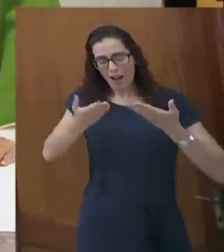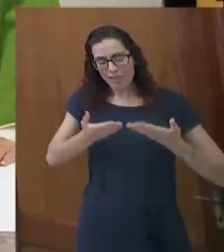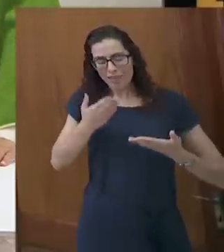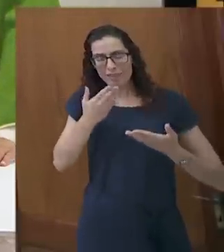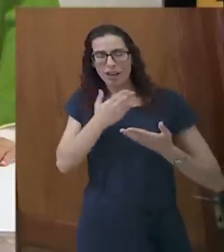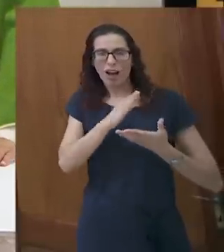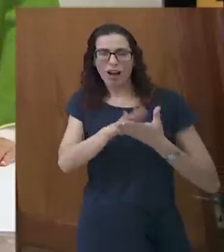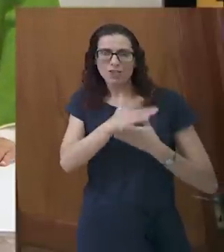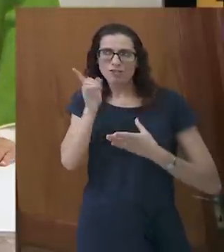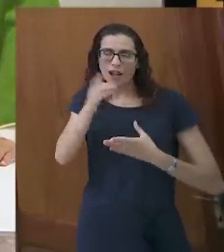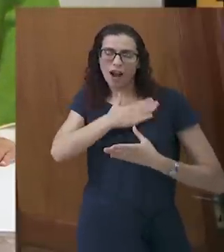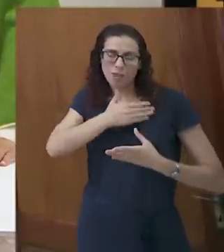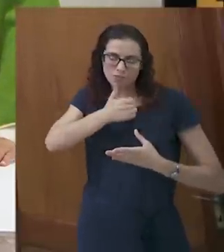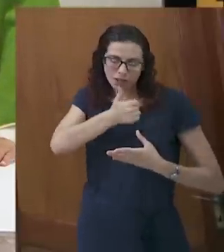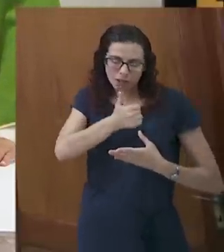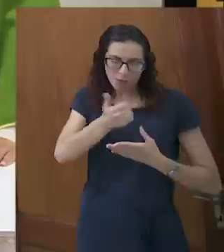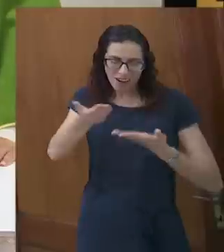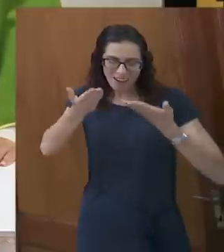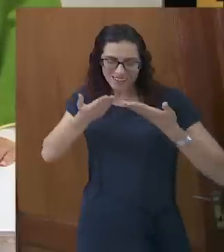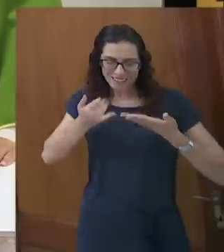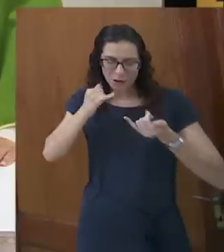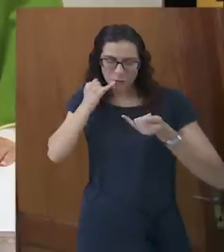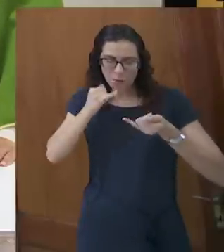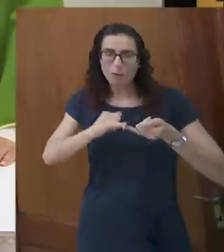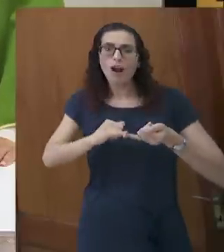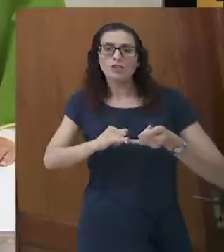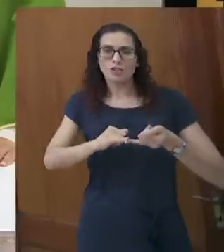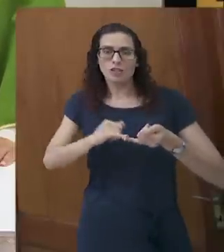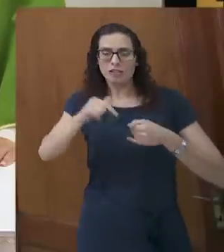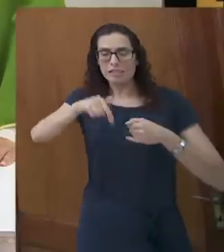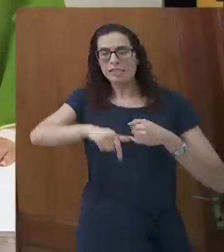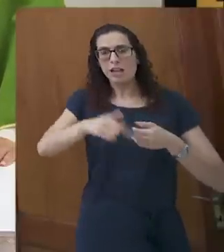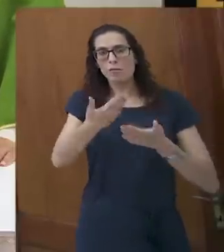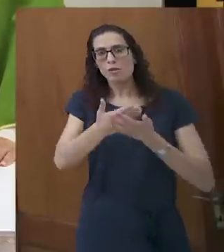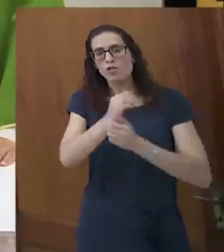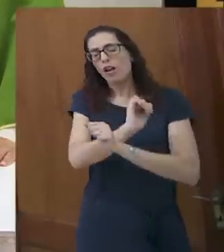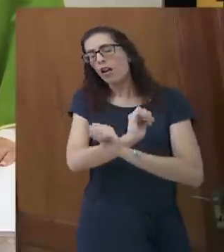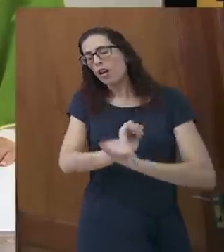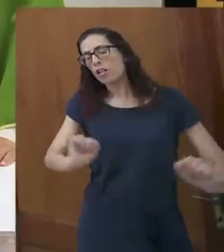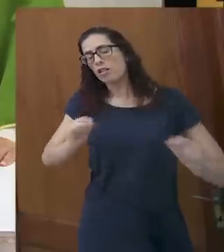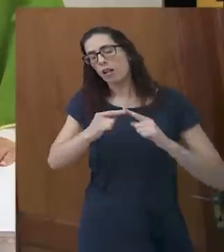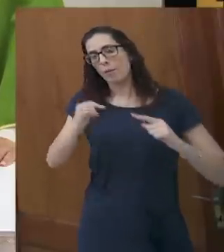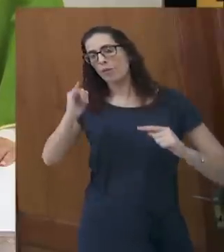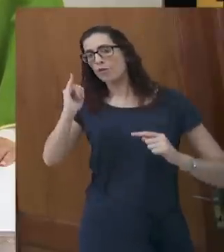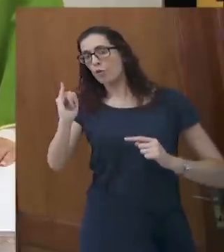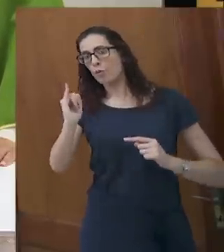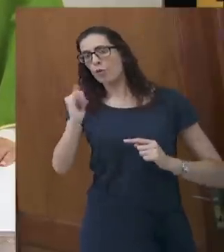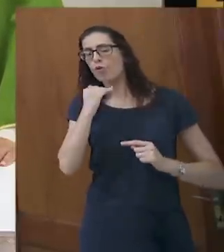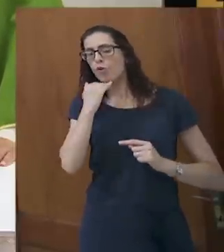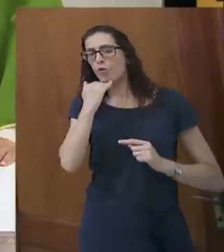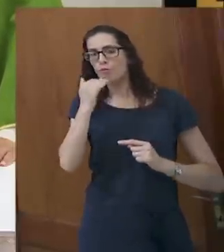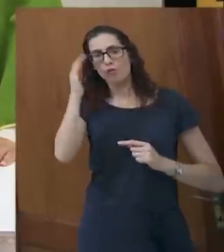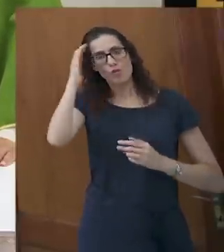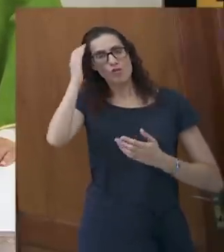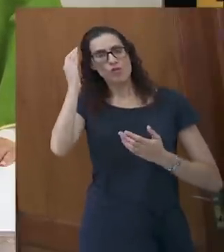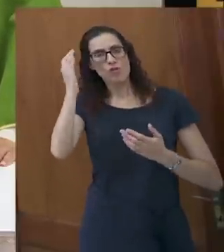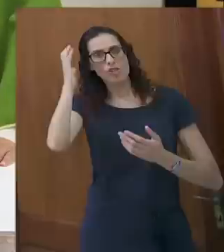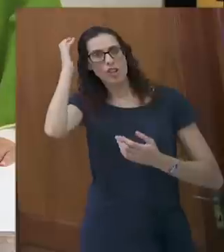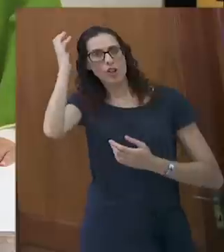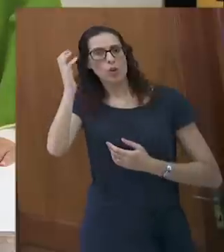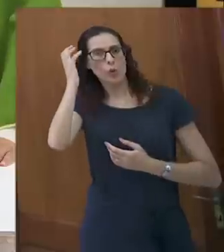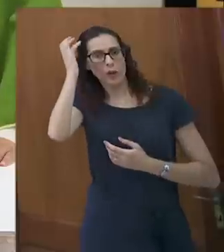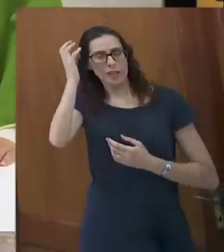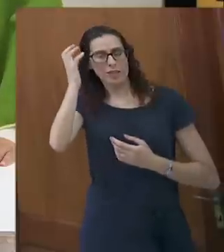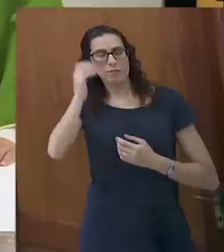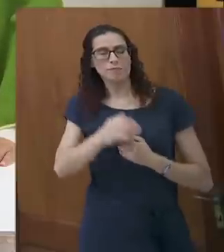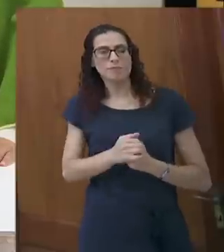u ħnina tiegħek il-paċi fi żminna biex inkunu ħilsa dejjem mid-dnub u mħarsa minn